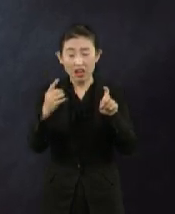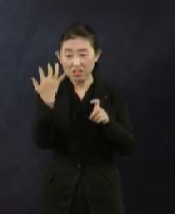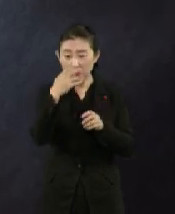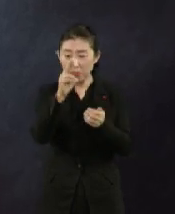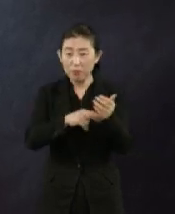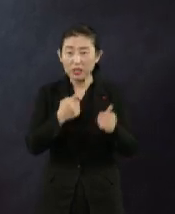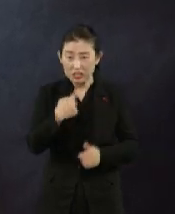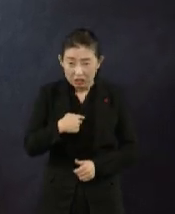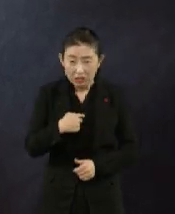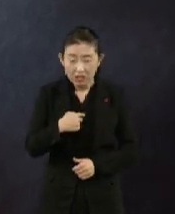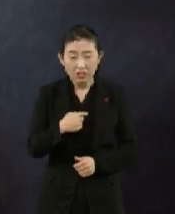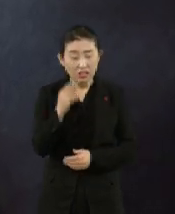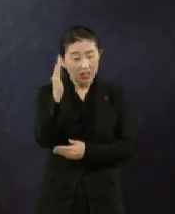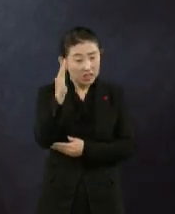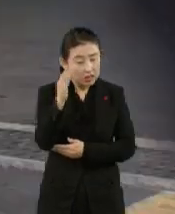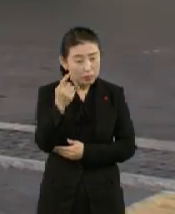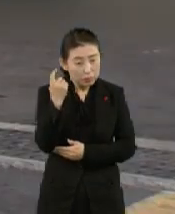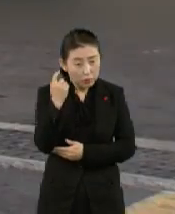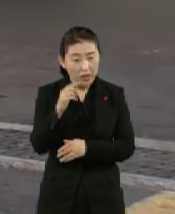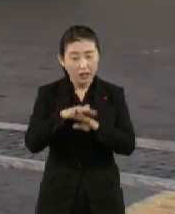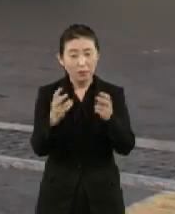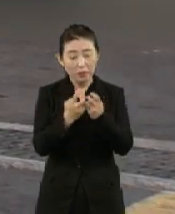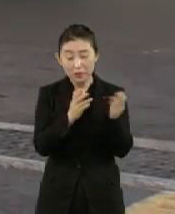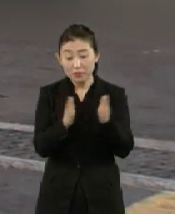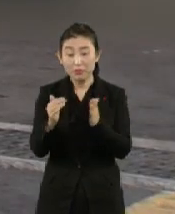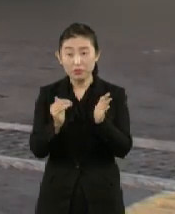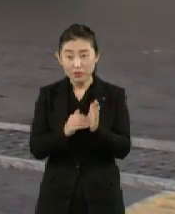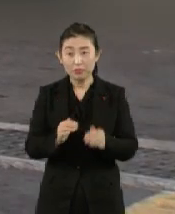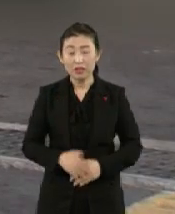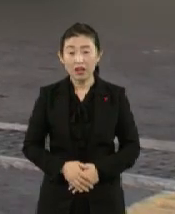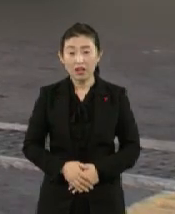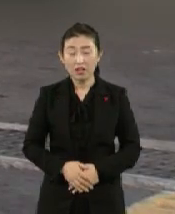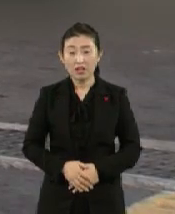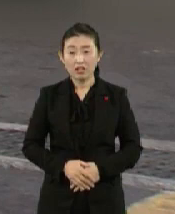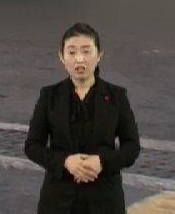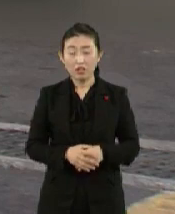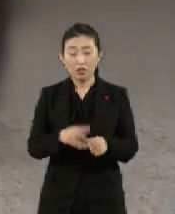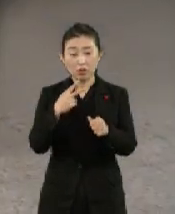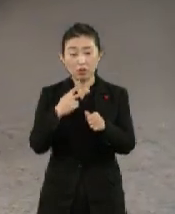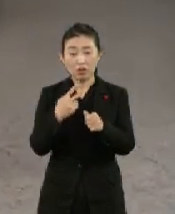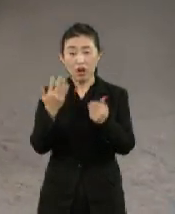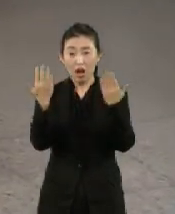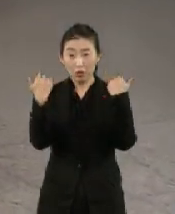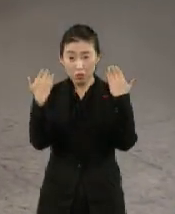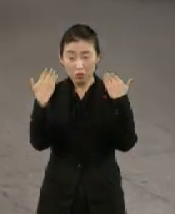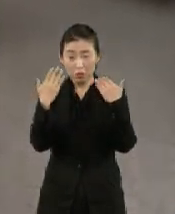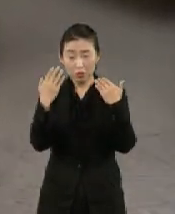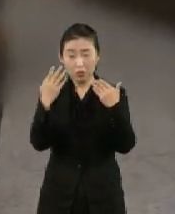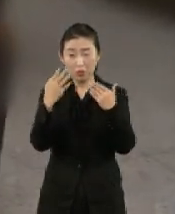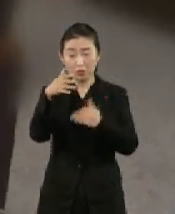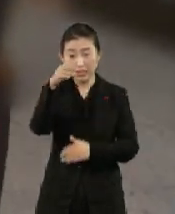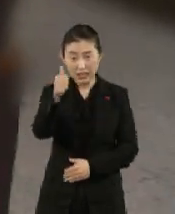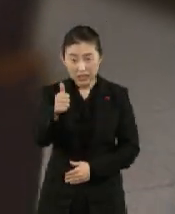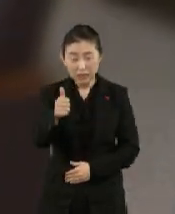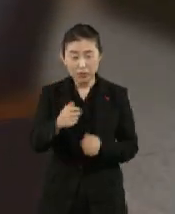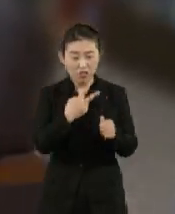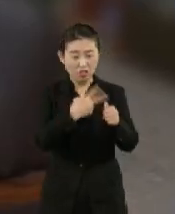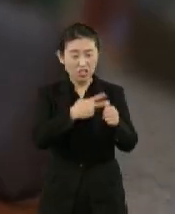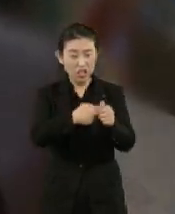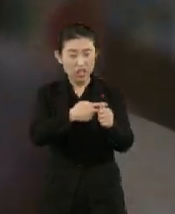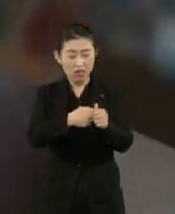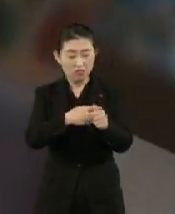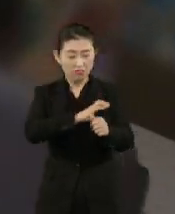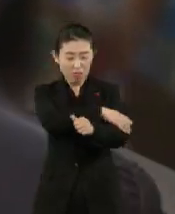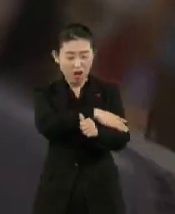듣고 해결 방법을 모색했습니다. 11월엔 교직원들에게 폭언을 일삼은 대전 한 사립고 이사장의 갑질이